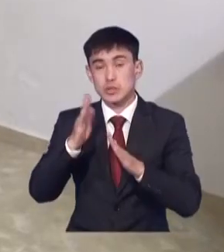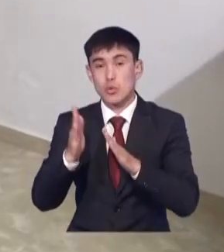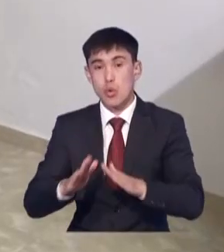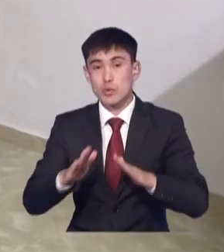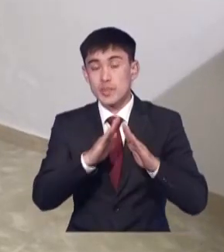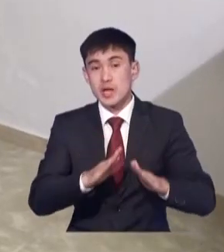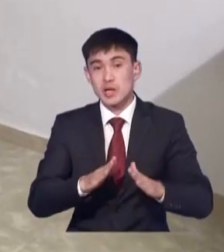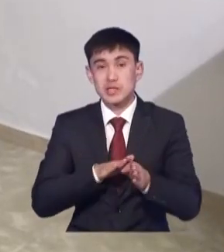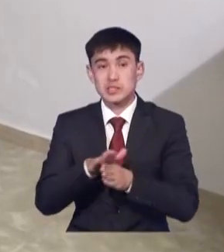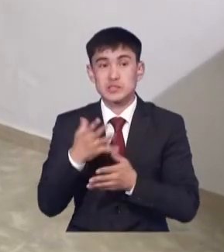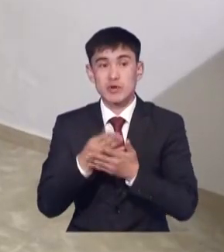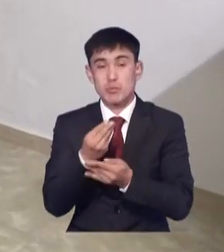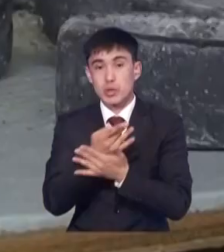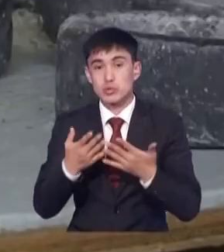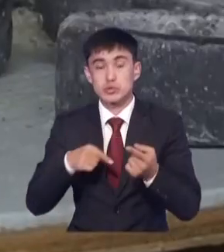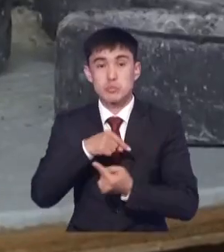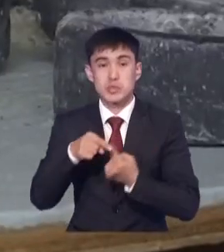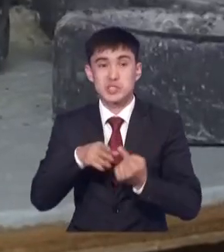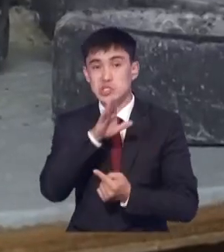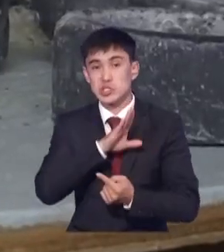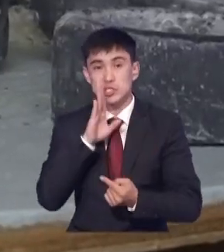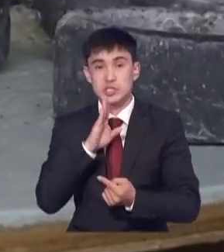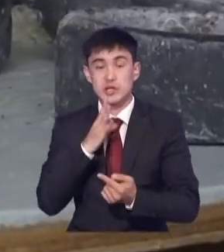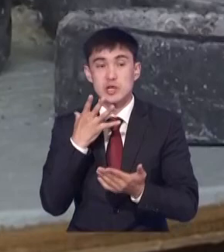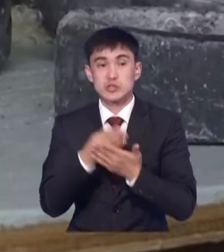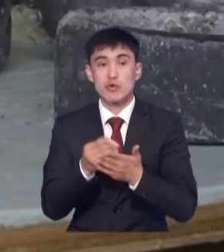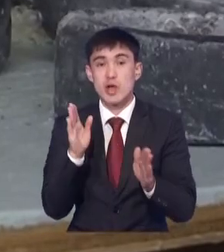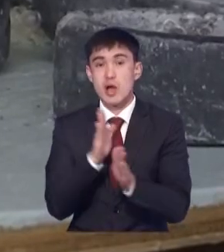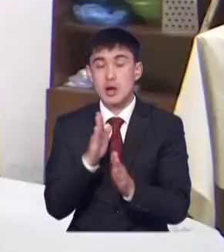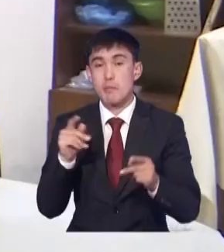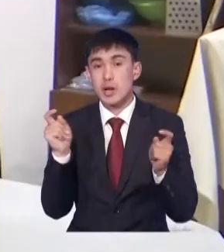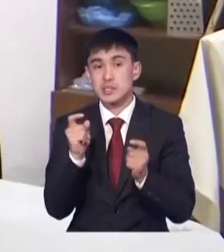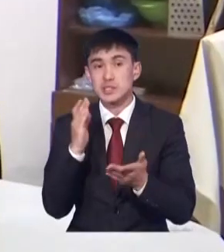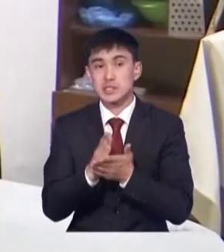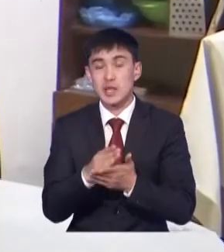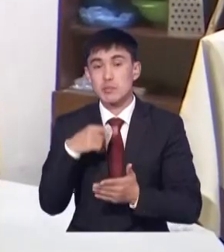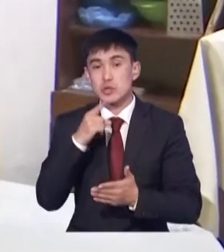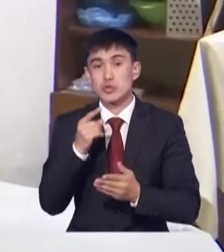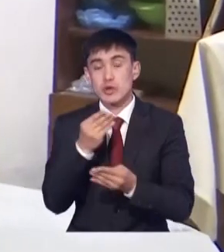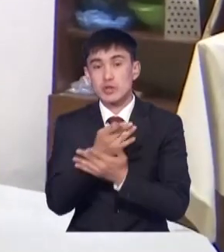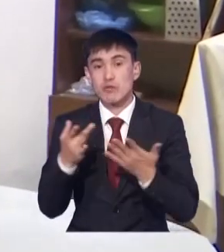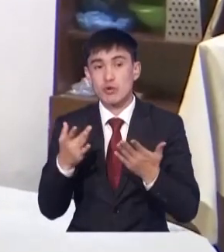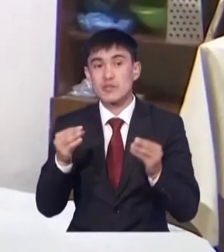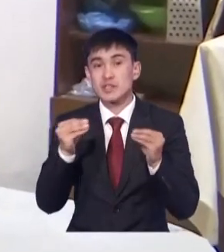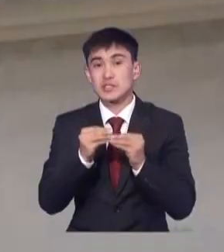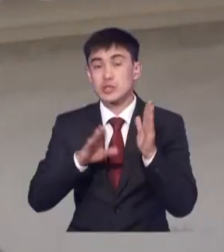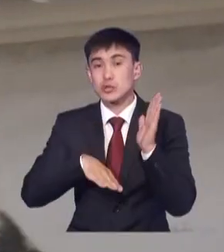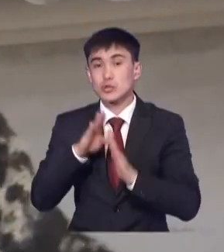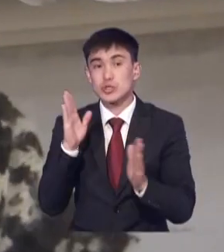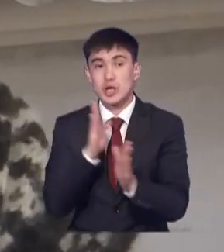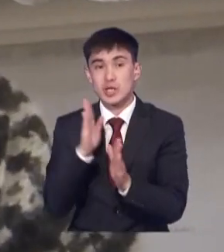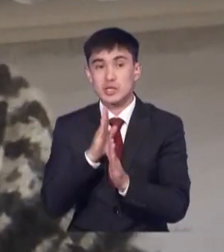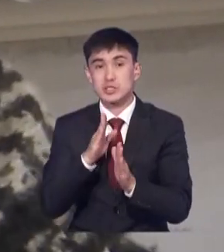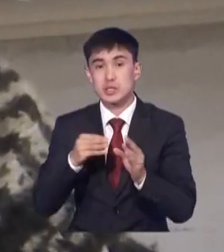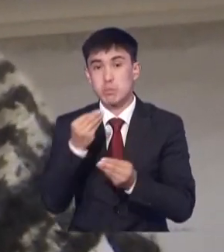Для реализации своей продукции бизнес-вумен содержит даже свой эко-магазин. Стоит отметить, что ее товар вошел в 10 лучших